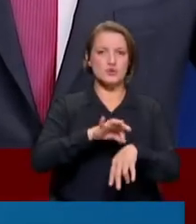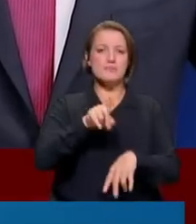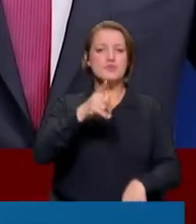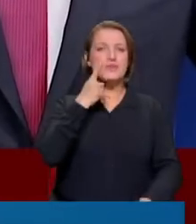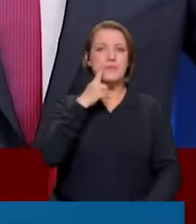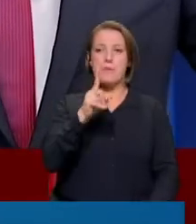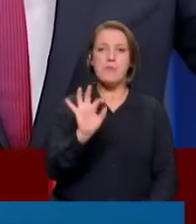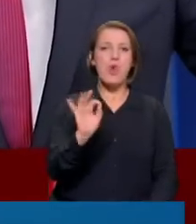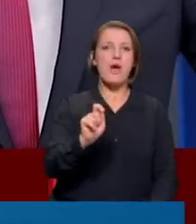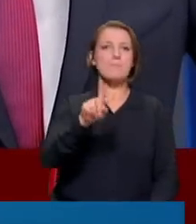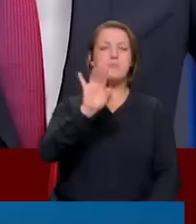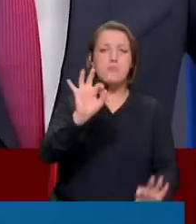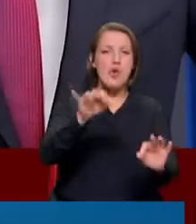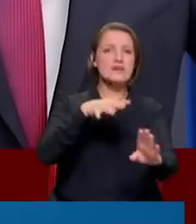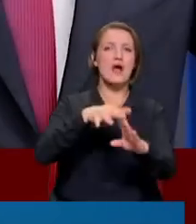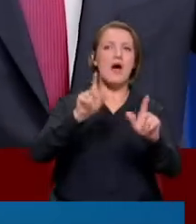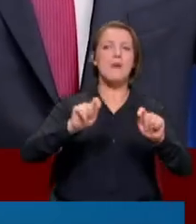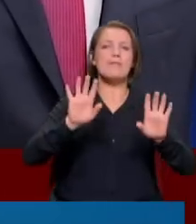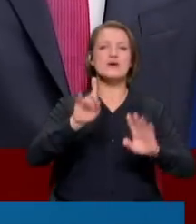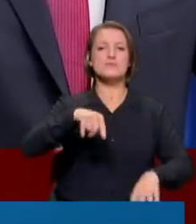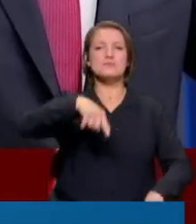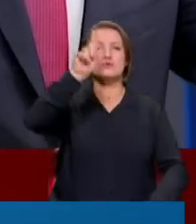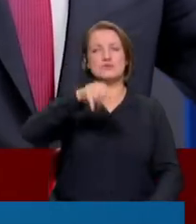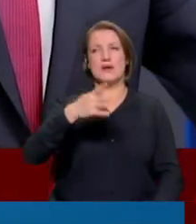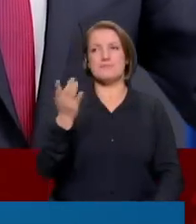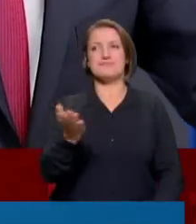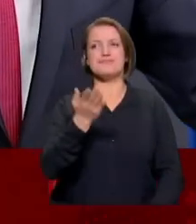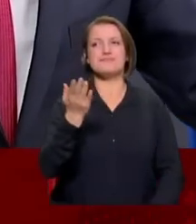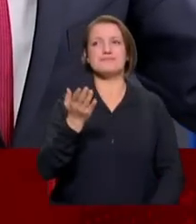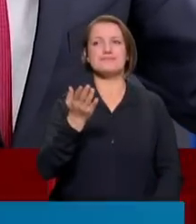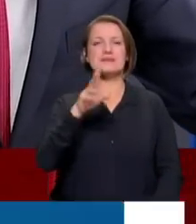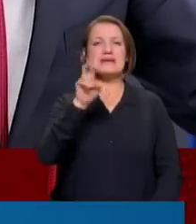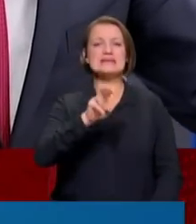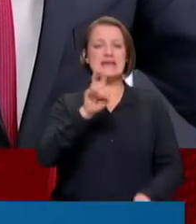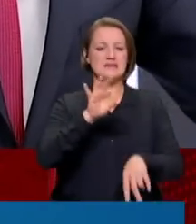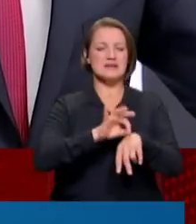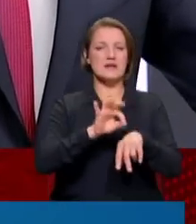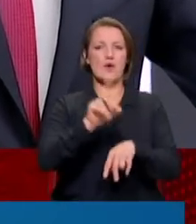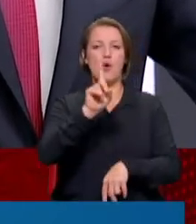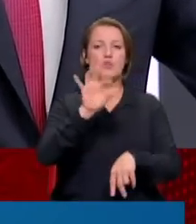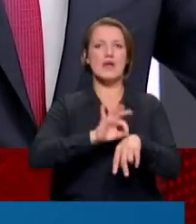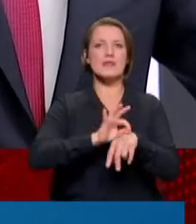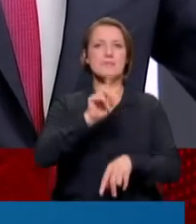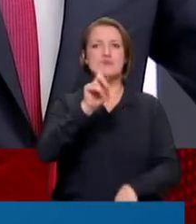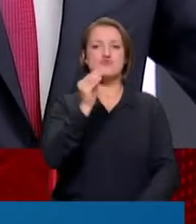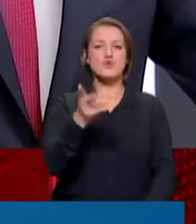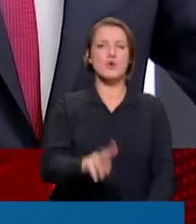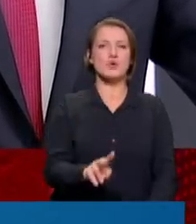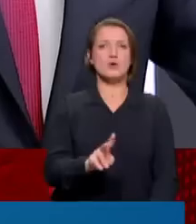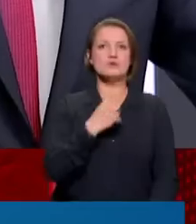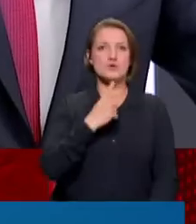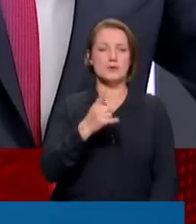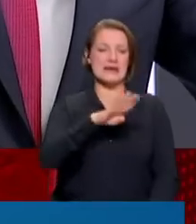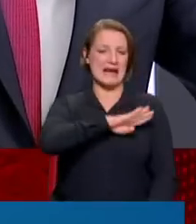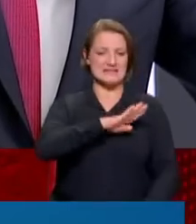yapmaz Bu şekilde bir saldırı yapmaz mesela günde Eee 8 dakikada 10 dakikada bir çocuk ölüyor bakın söylüyorum